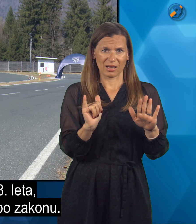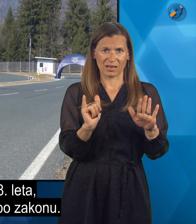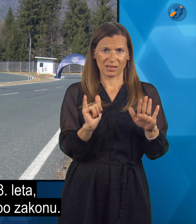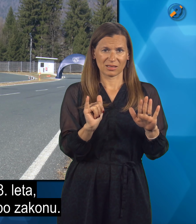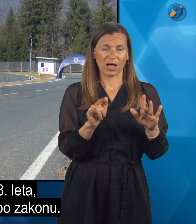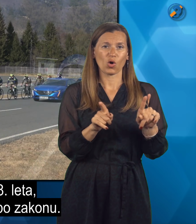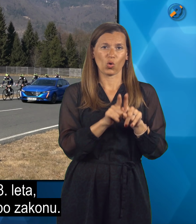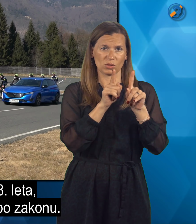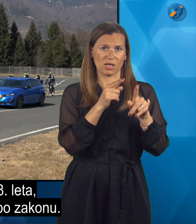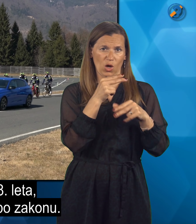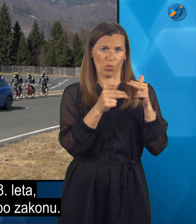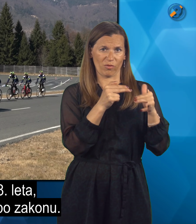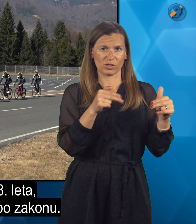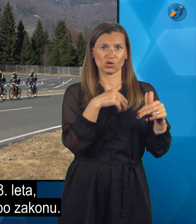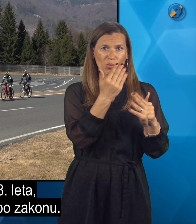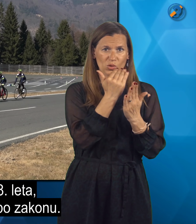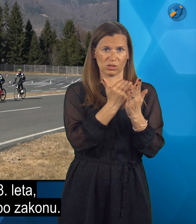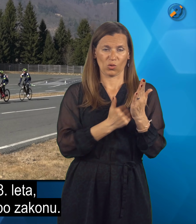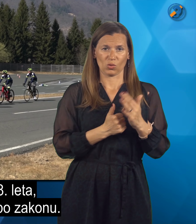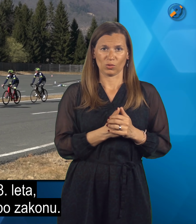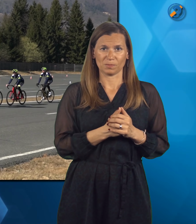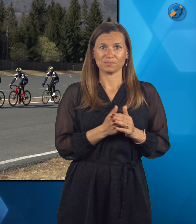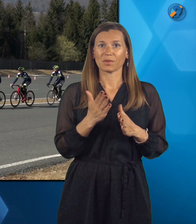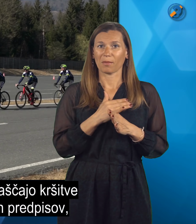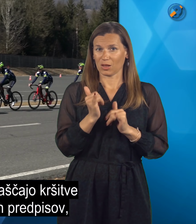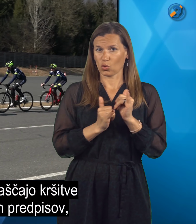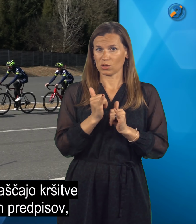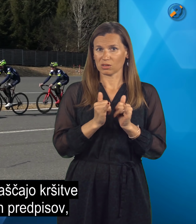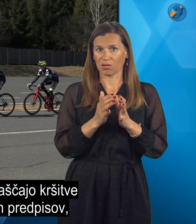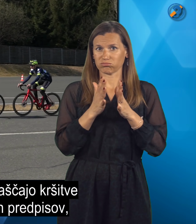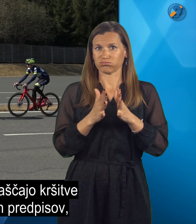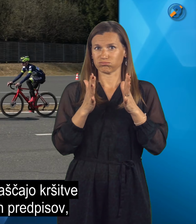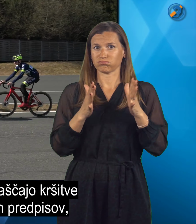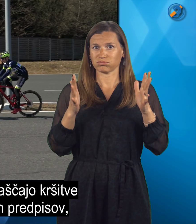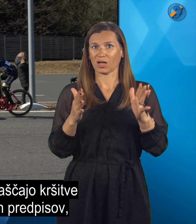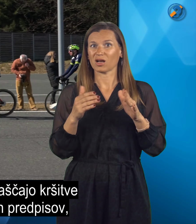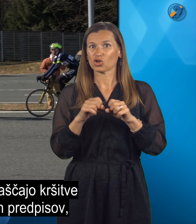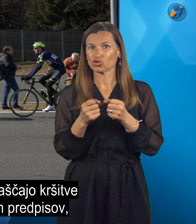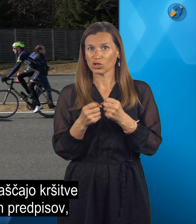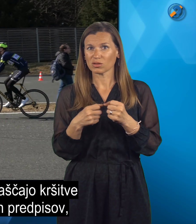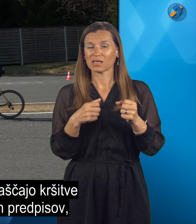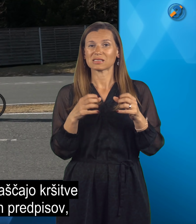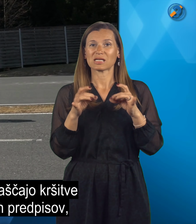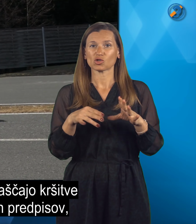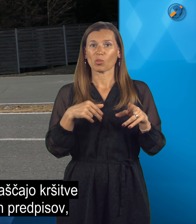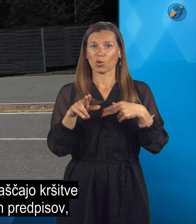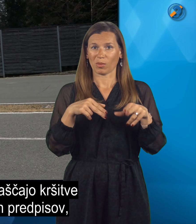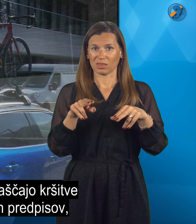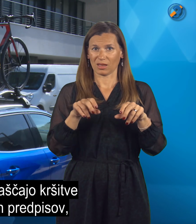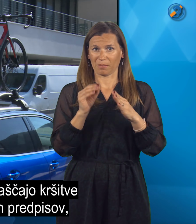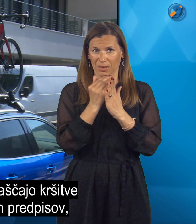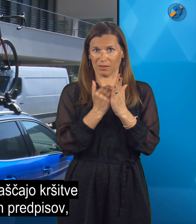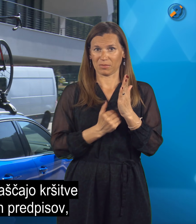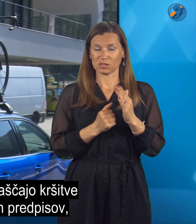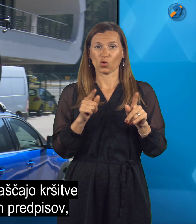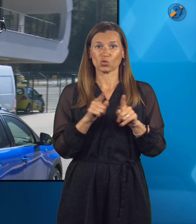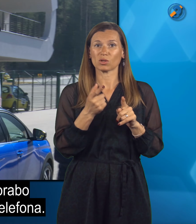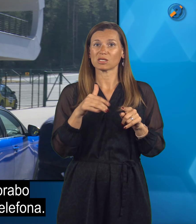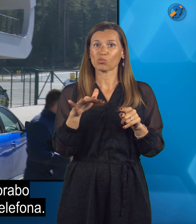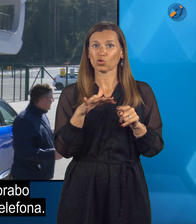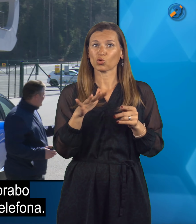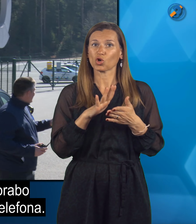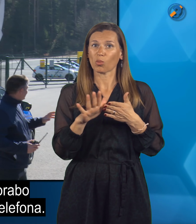leta, kot je to obveza po zakonu. Med kolesarji naraščajo kršitve cestno-prometnih predpisov,